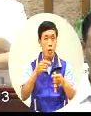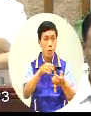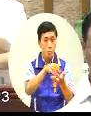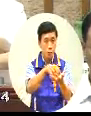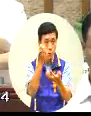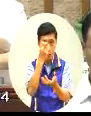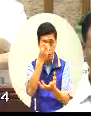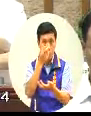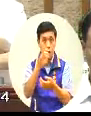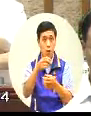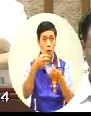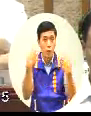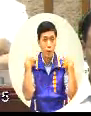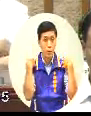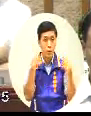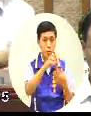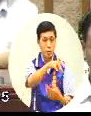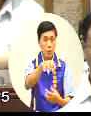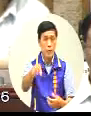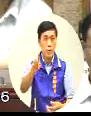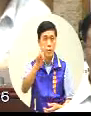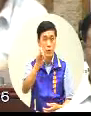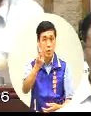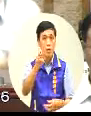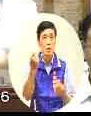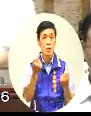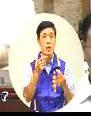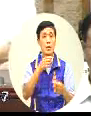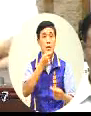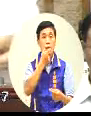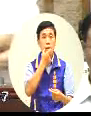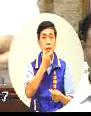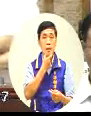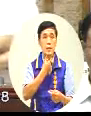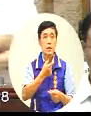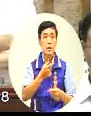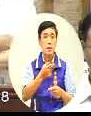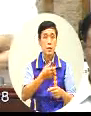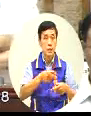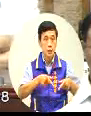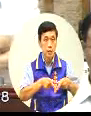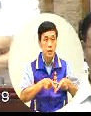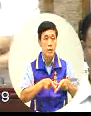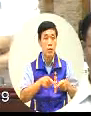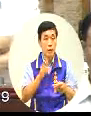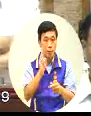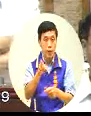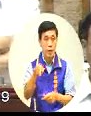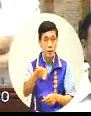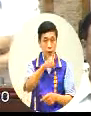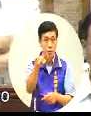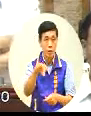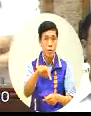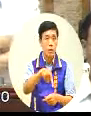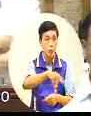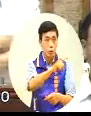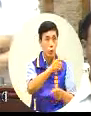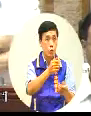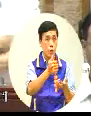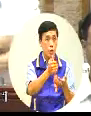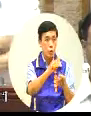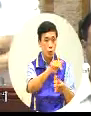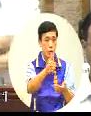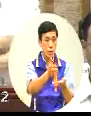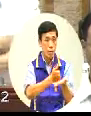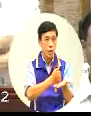12个认证机关。那比如说慈心，那我们就是说找慈心的人一定要去原产地，哦，水、土